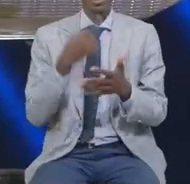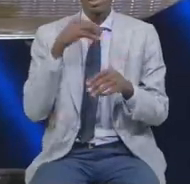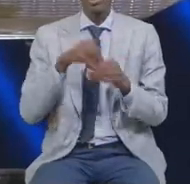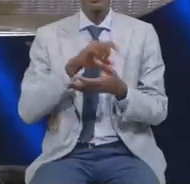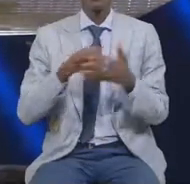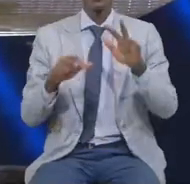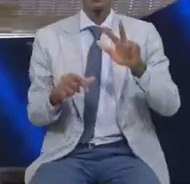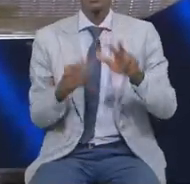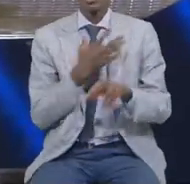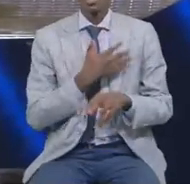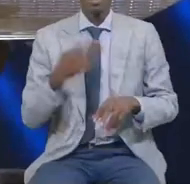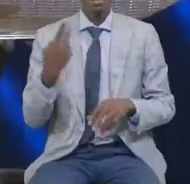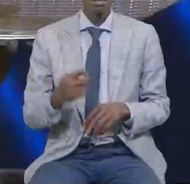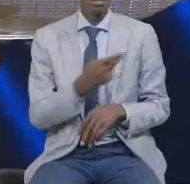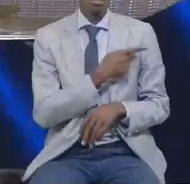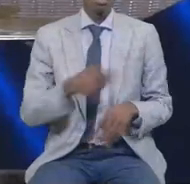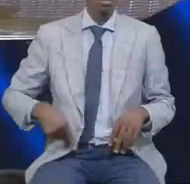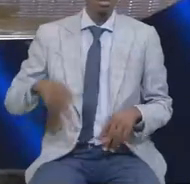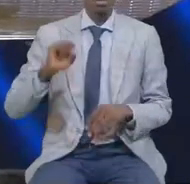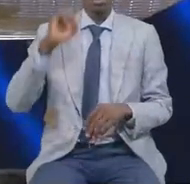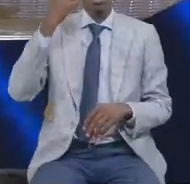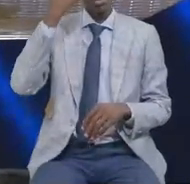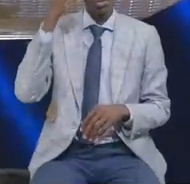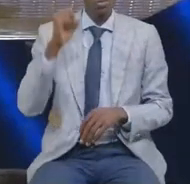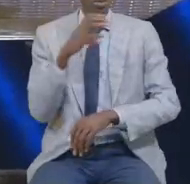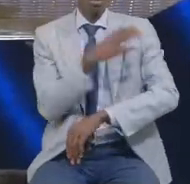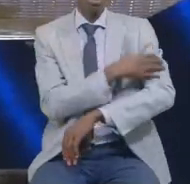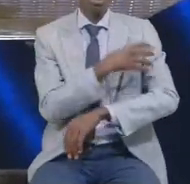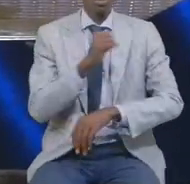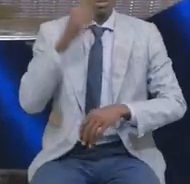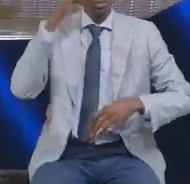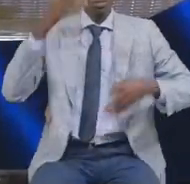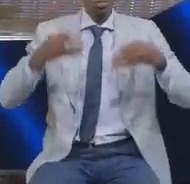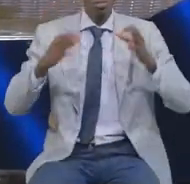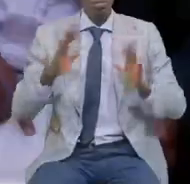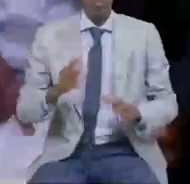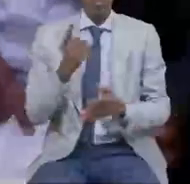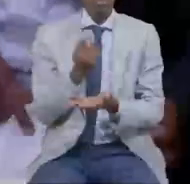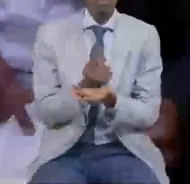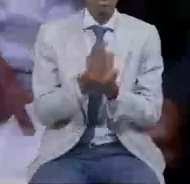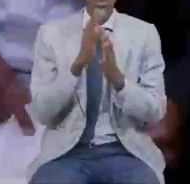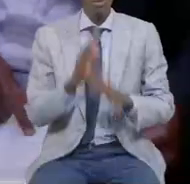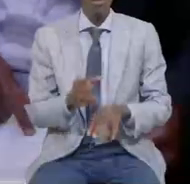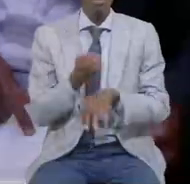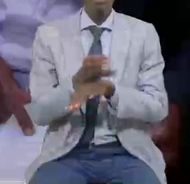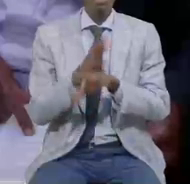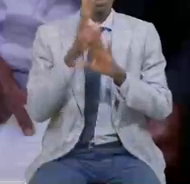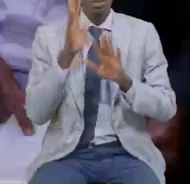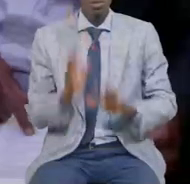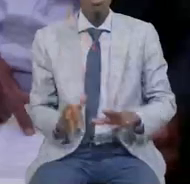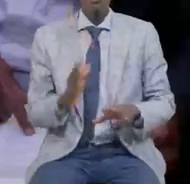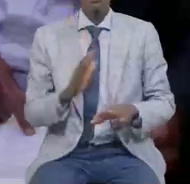les satrapes, les intendants et les gouverneurs, les grands juges, les trésoriers,